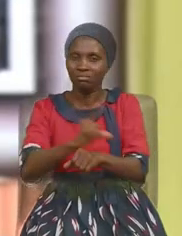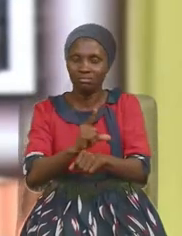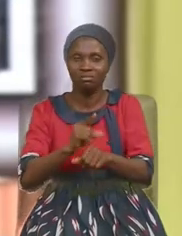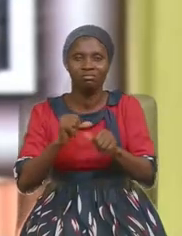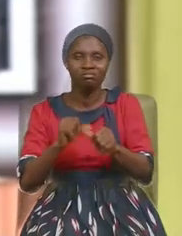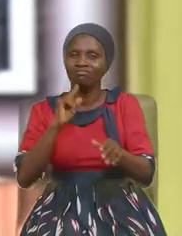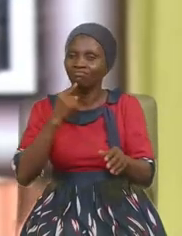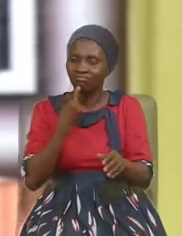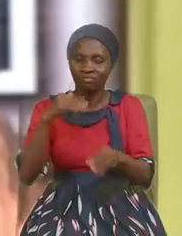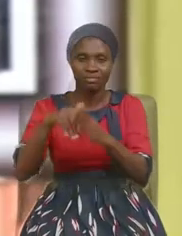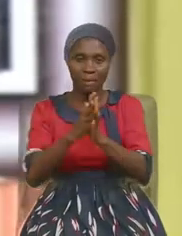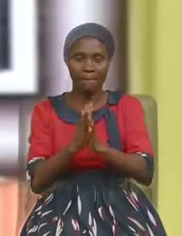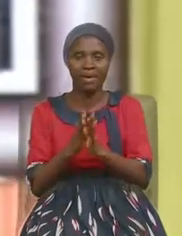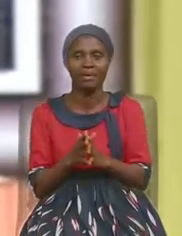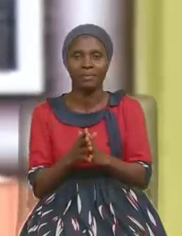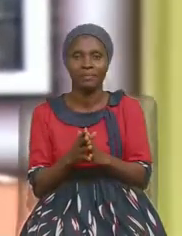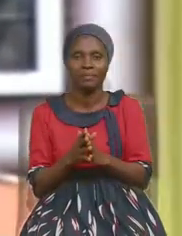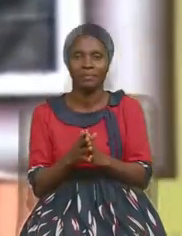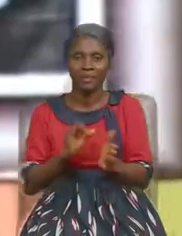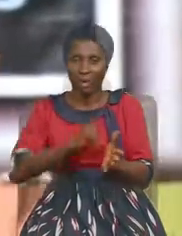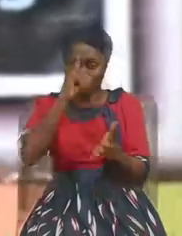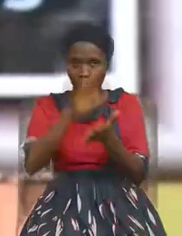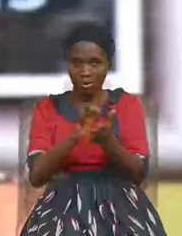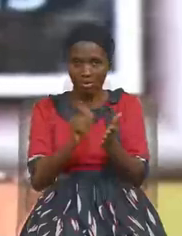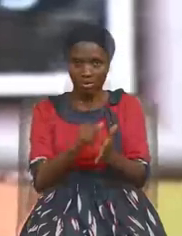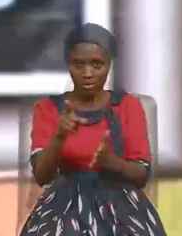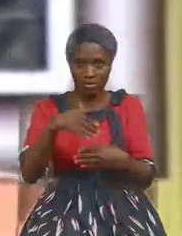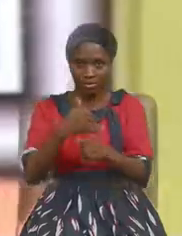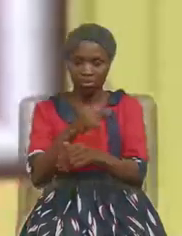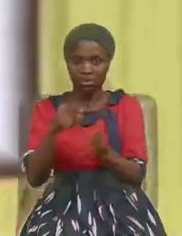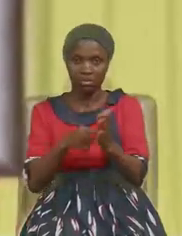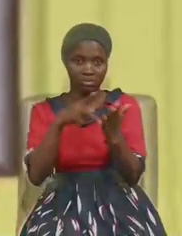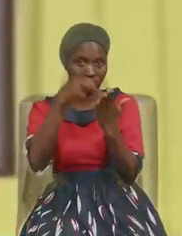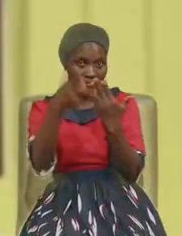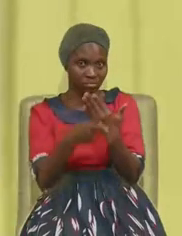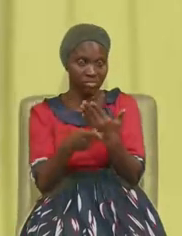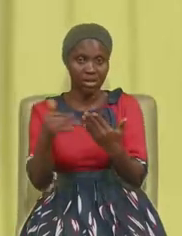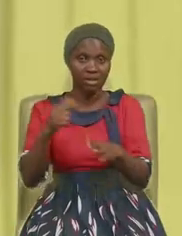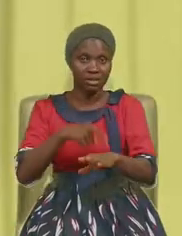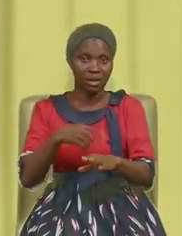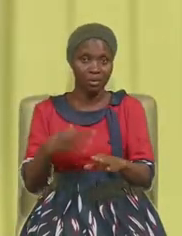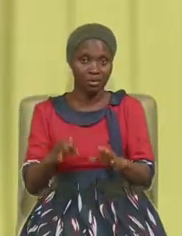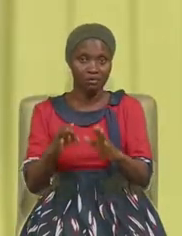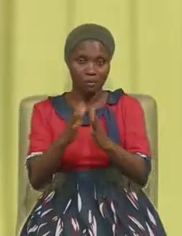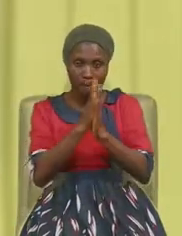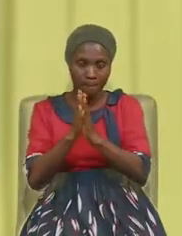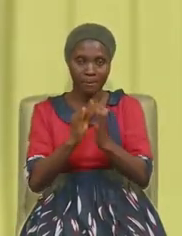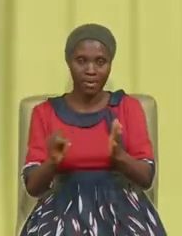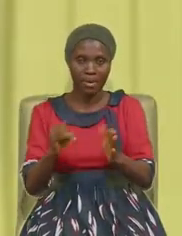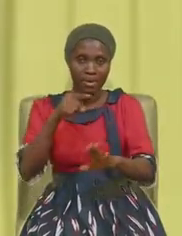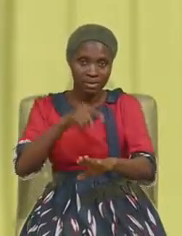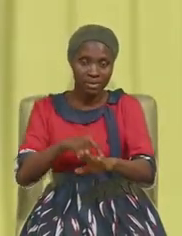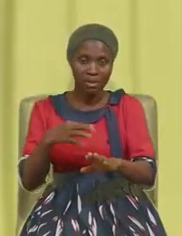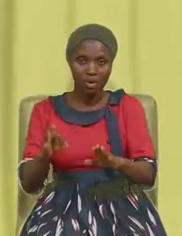la prière. Et j'espère que tu feras de cette retraite une période de prière, une période pour chercher la face